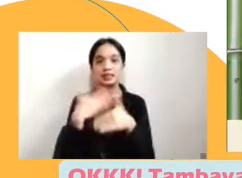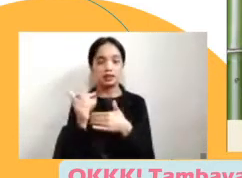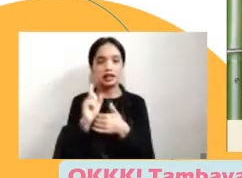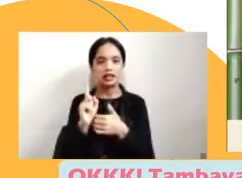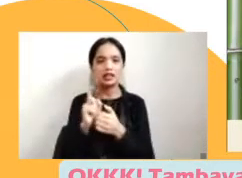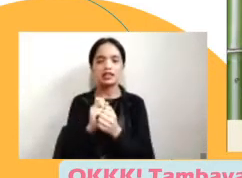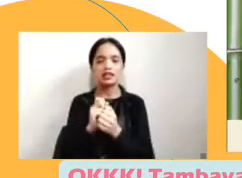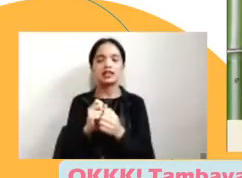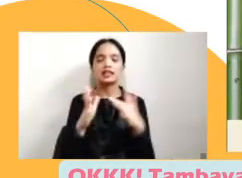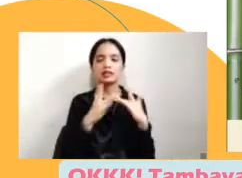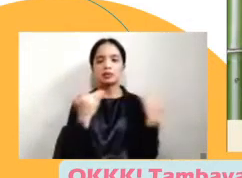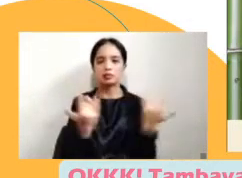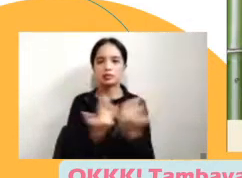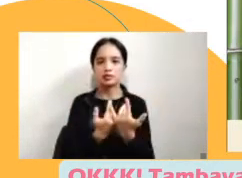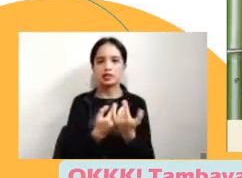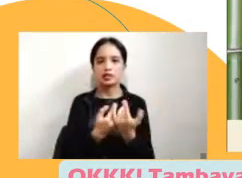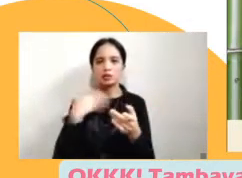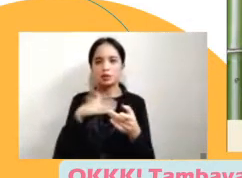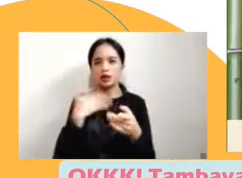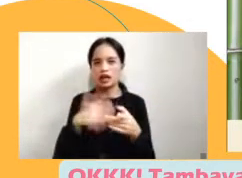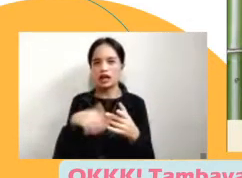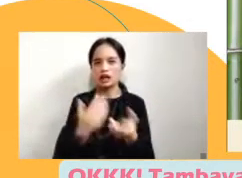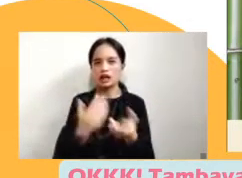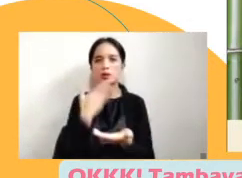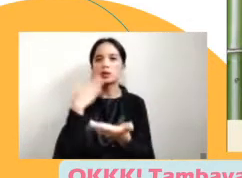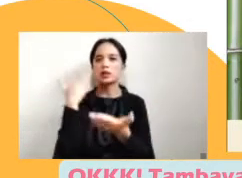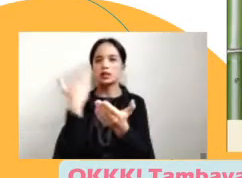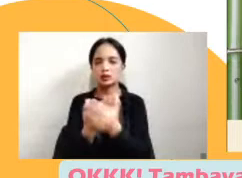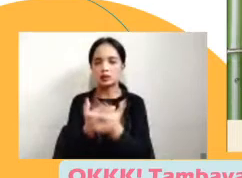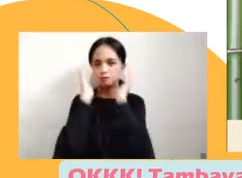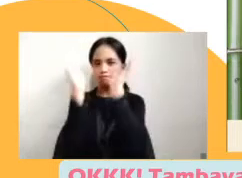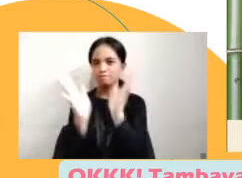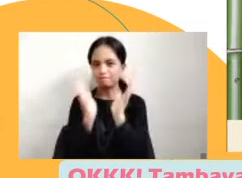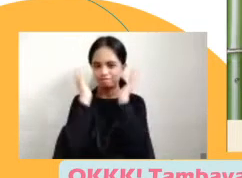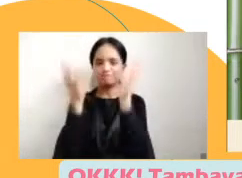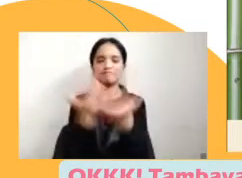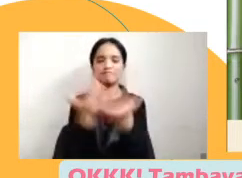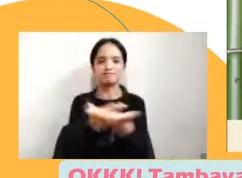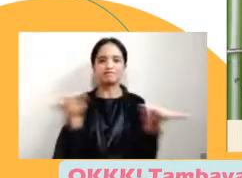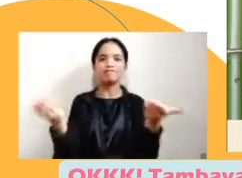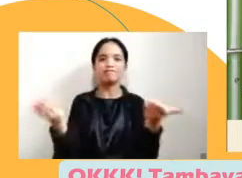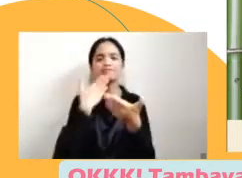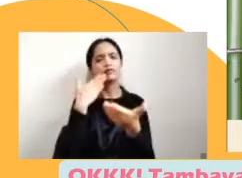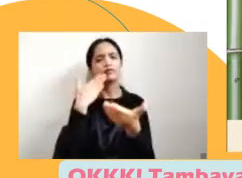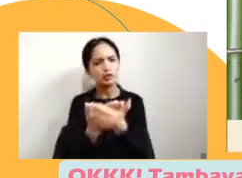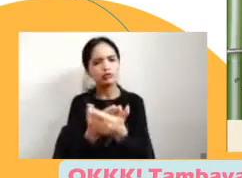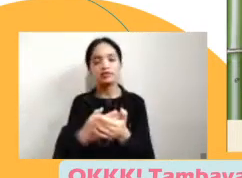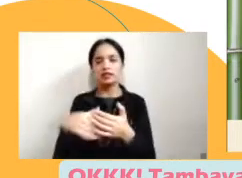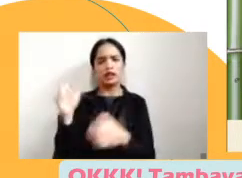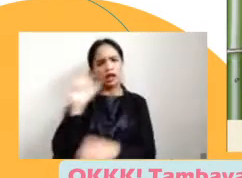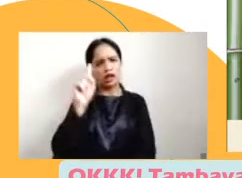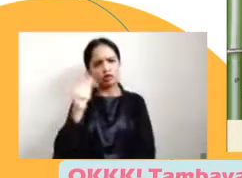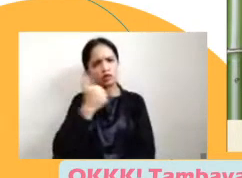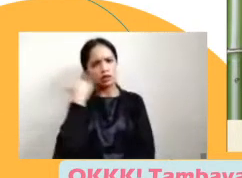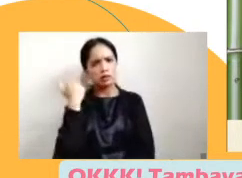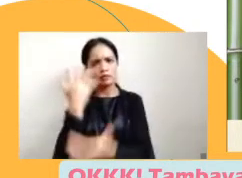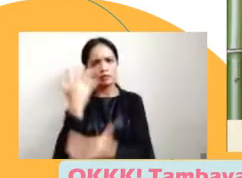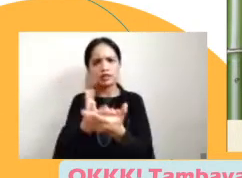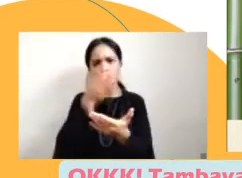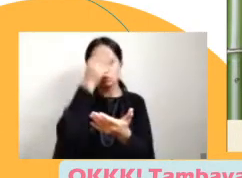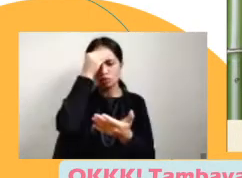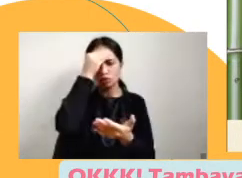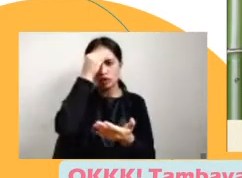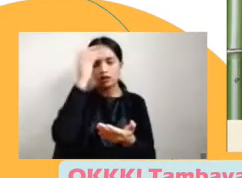puso. Very good naman yung mga katambayers natin. Okay, so very good. Ano pa? Ano pa yung mga aral na